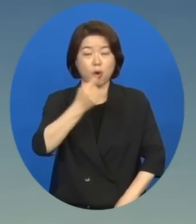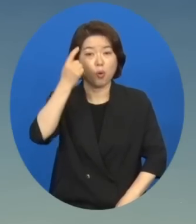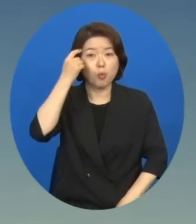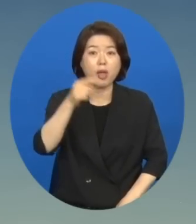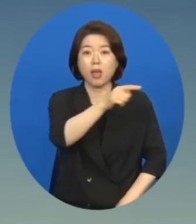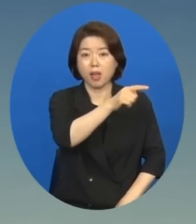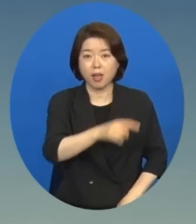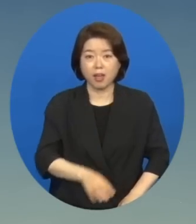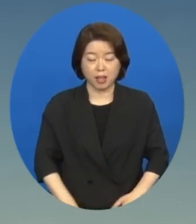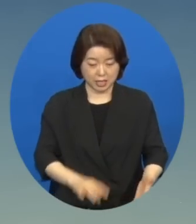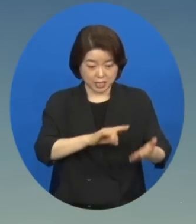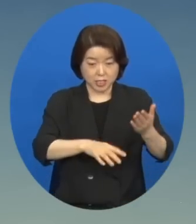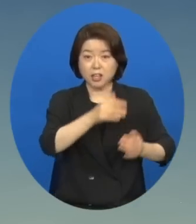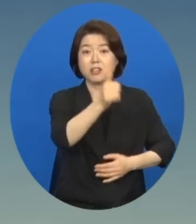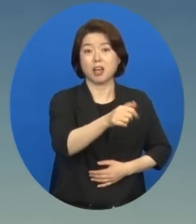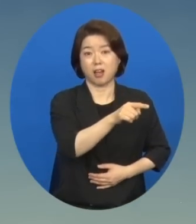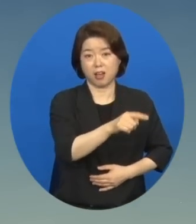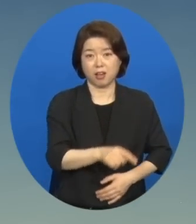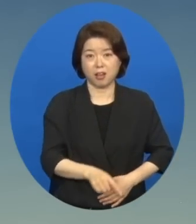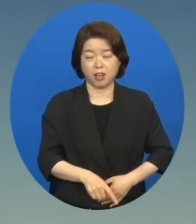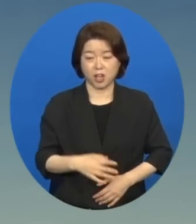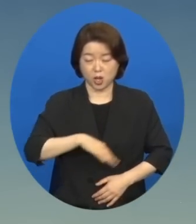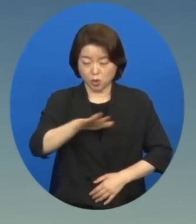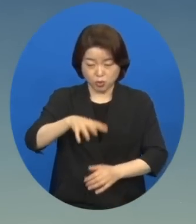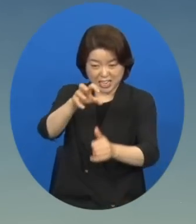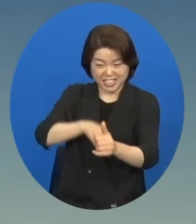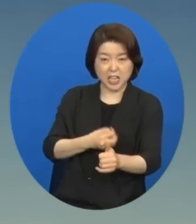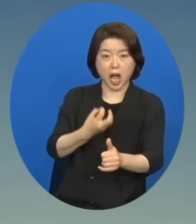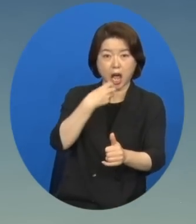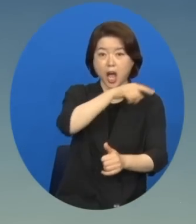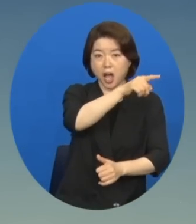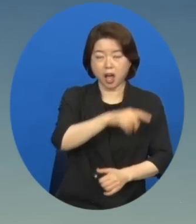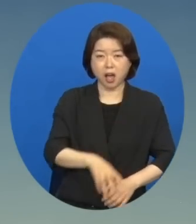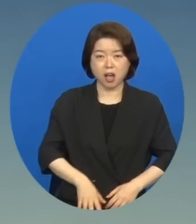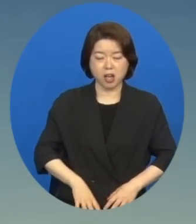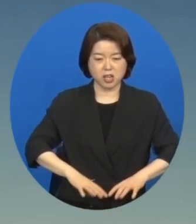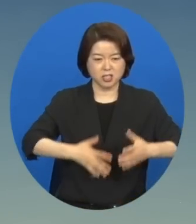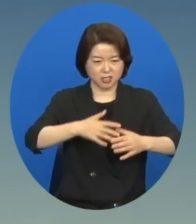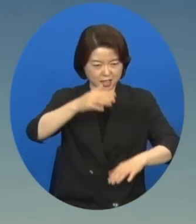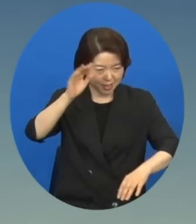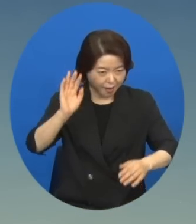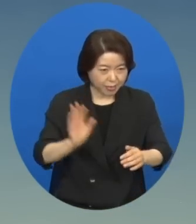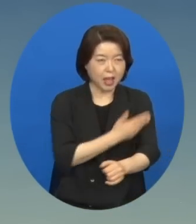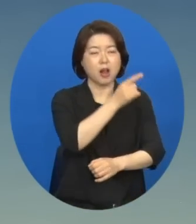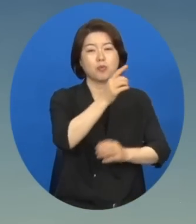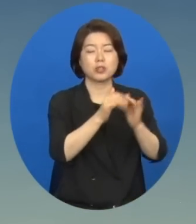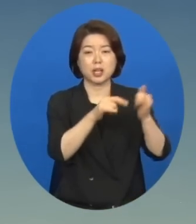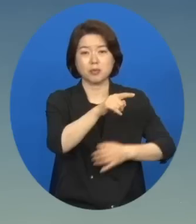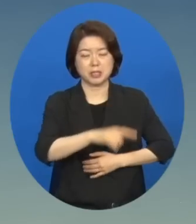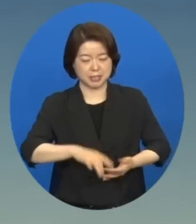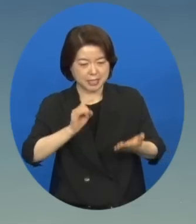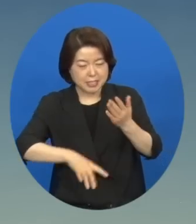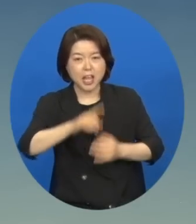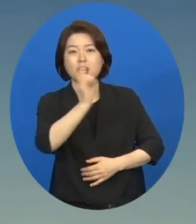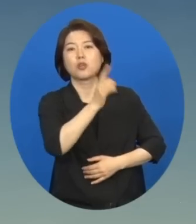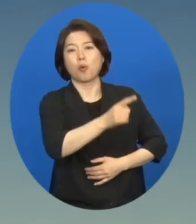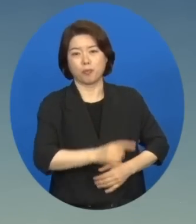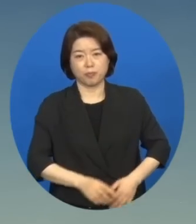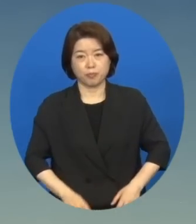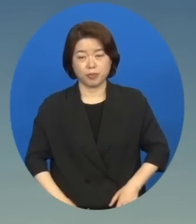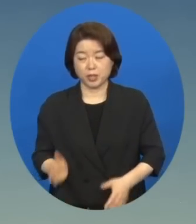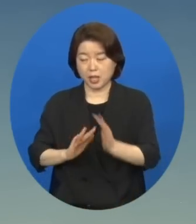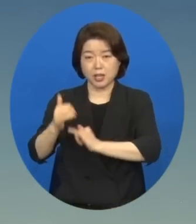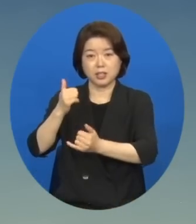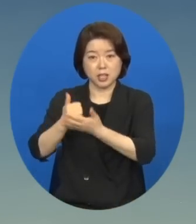왜냐하면 세리장이니까, 세상 말종이니까, 그러니까 저 세리놈이라고 부르는데